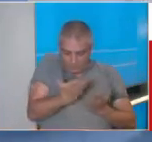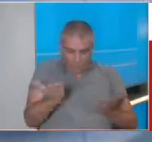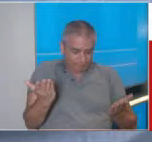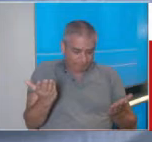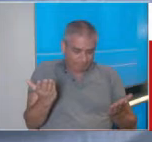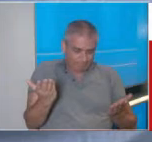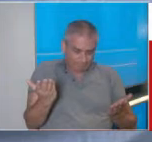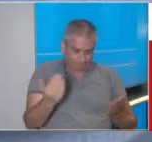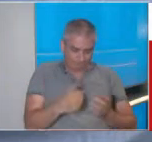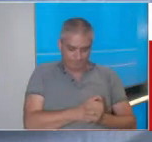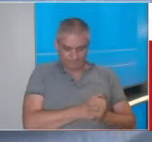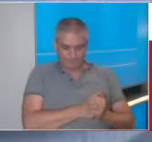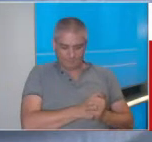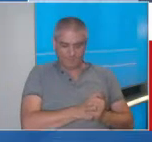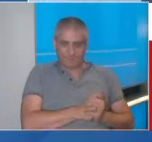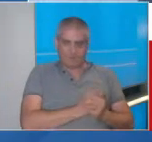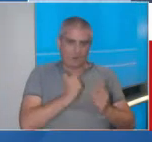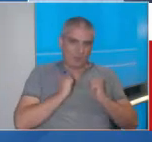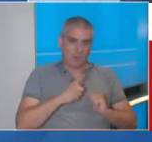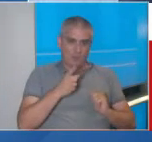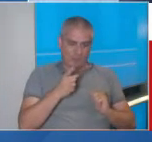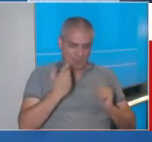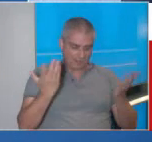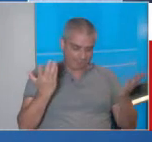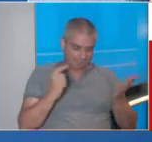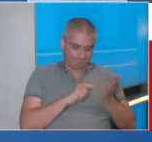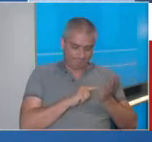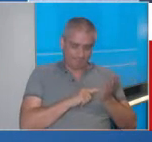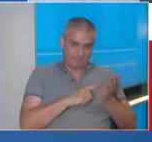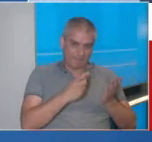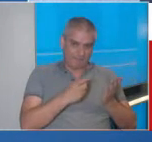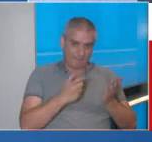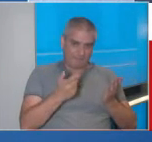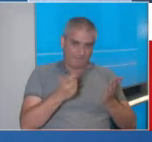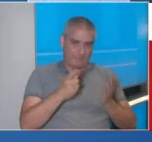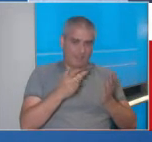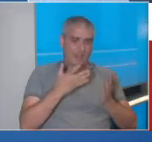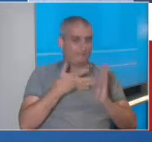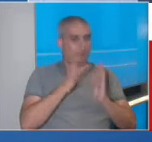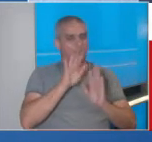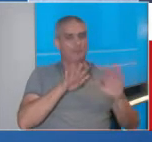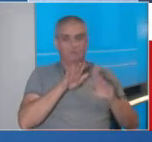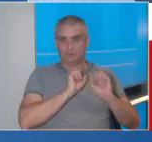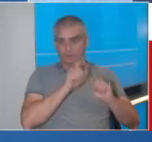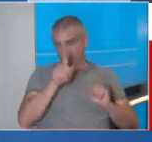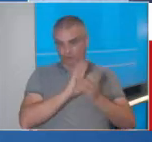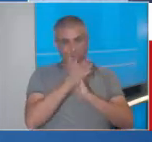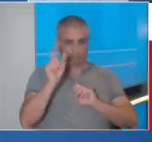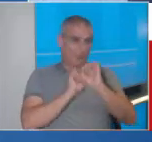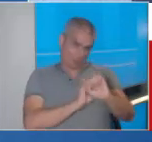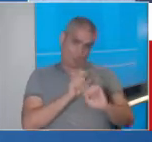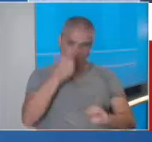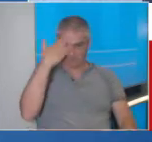לדוגמה, כן, אתה יודע, יכול להיות שזה קצת לא נוח לך, כי היום הביקורת היא נגד ממשלת השינוי, שבה אתה תומך,